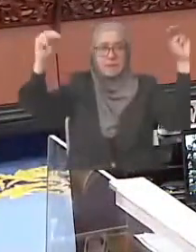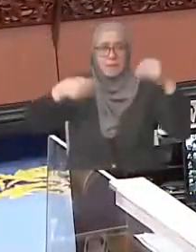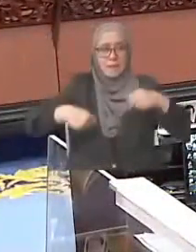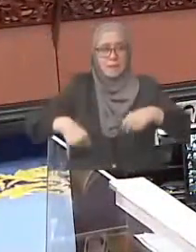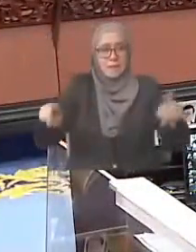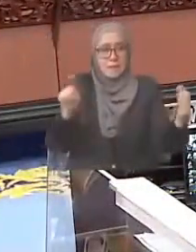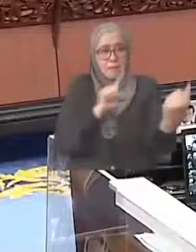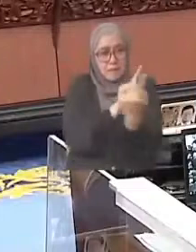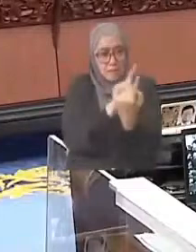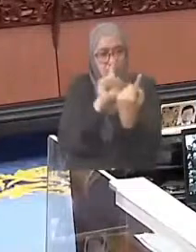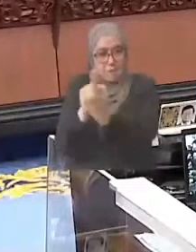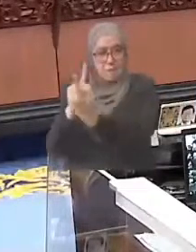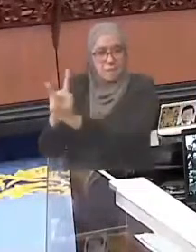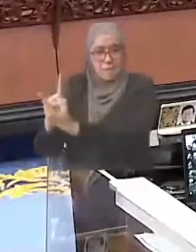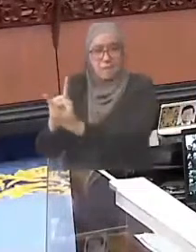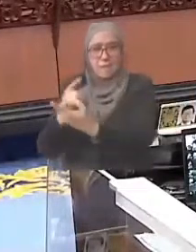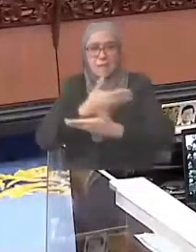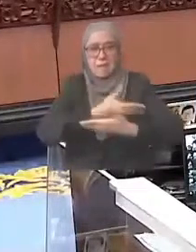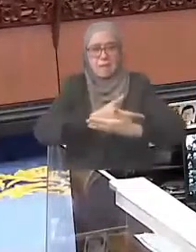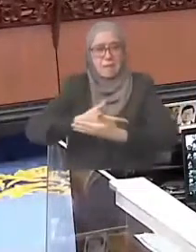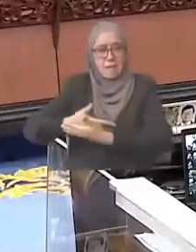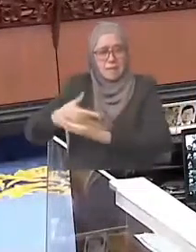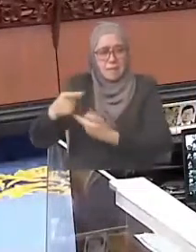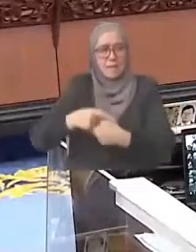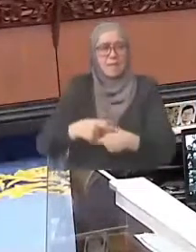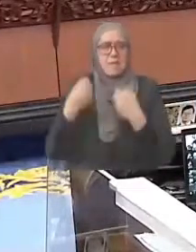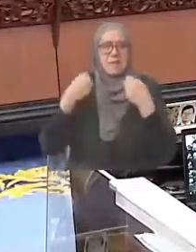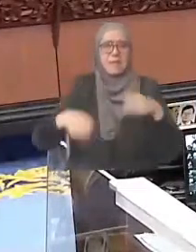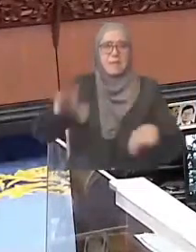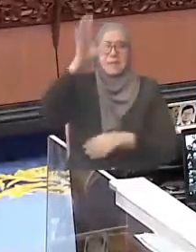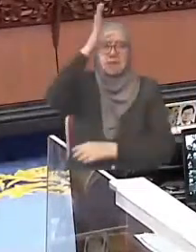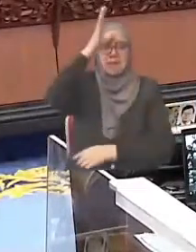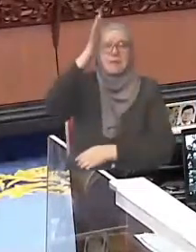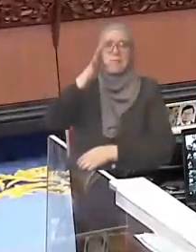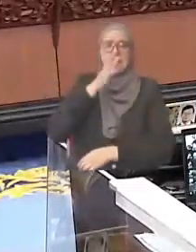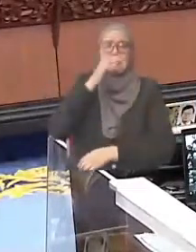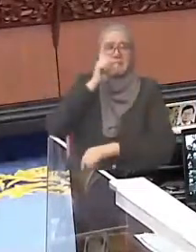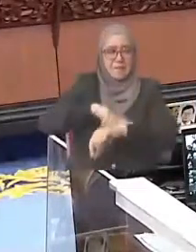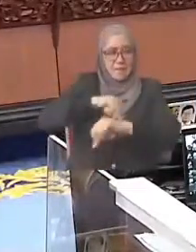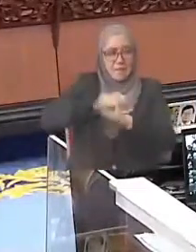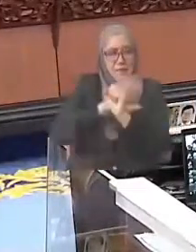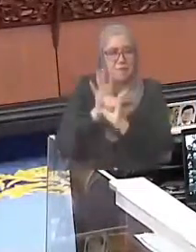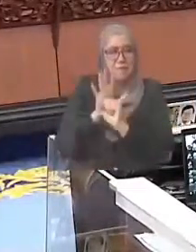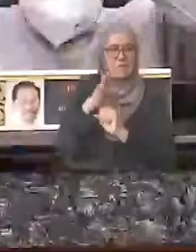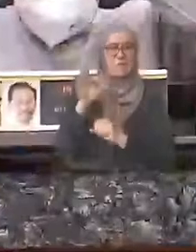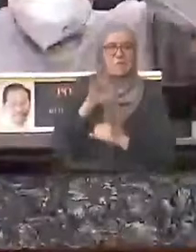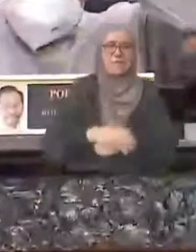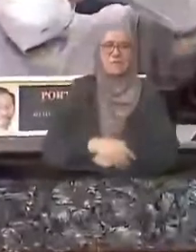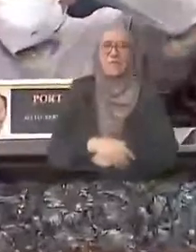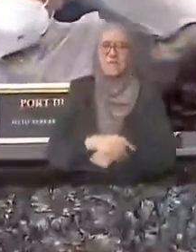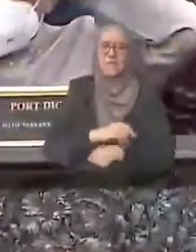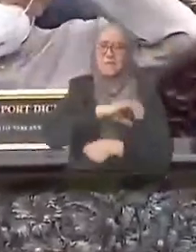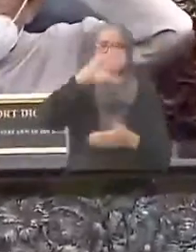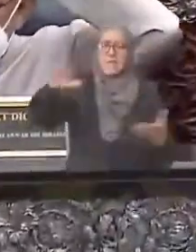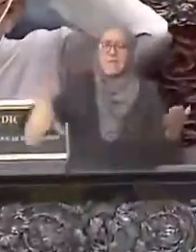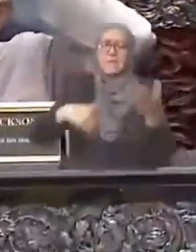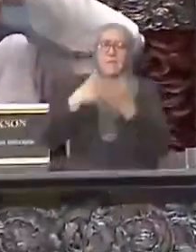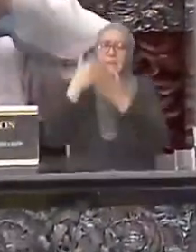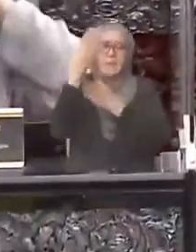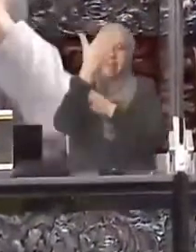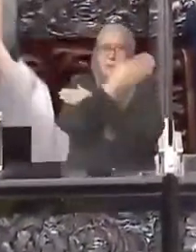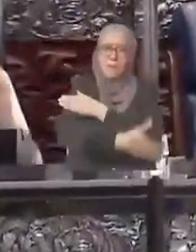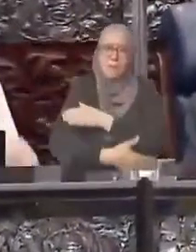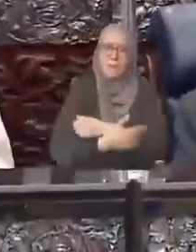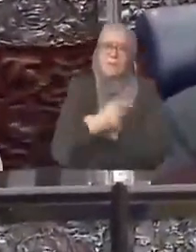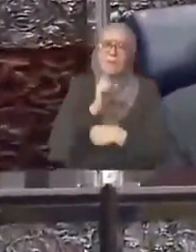akibat hobi 19 pada 16 okt lagi seluruh negara turut melahirkan rasa simpati atas nasib adik adik adik